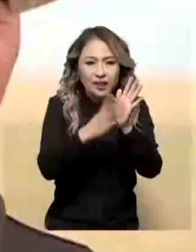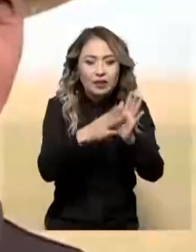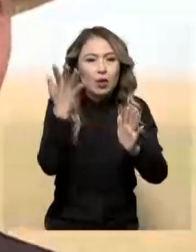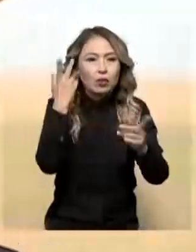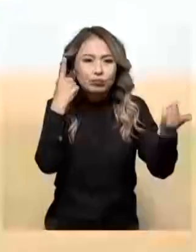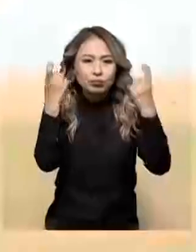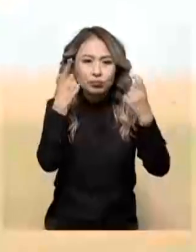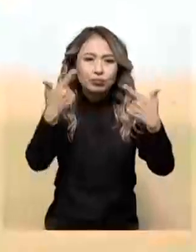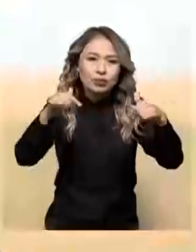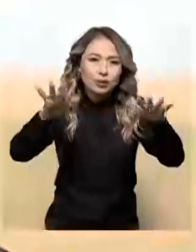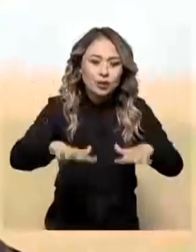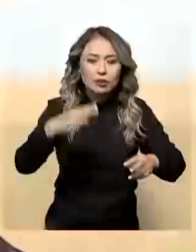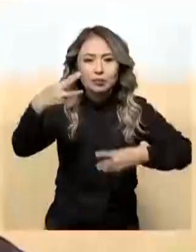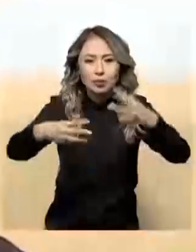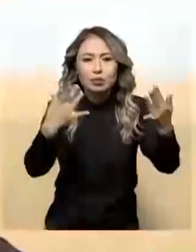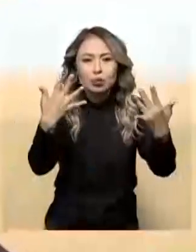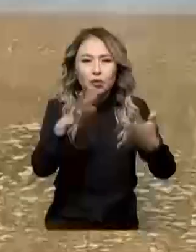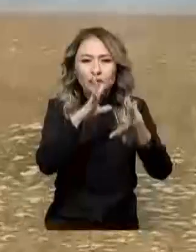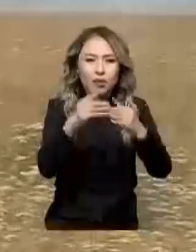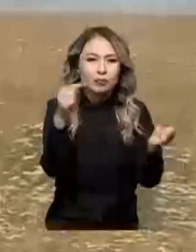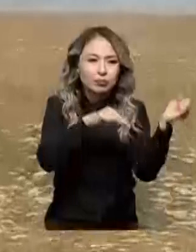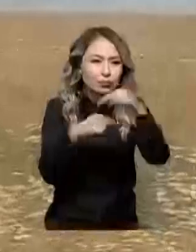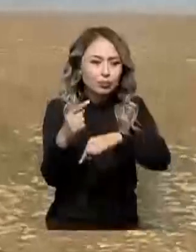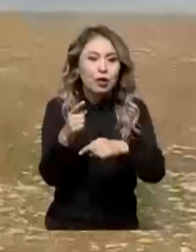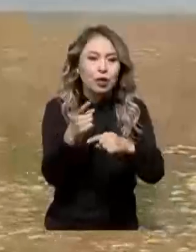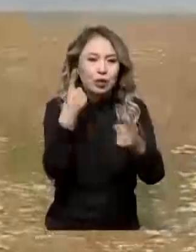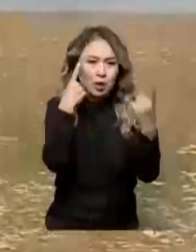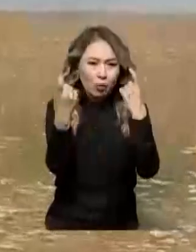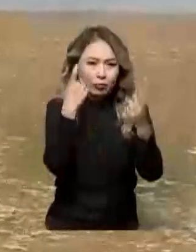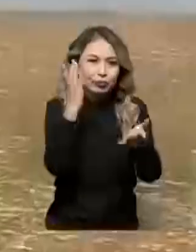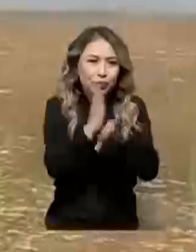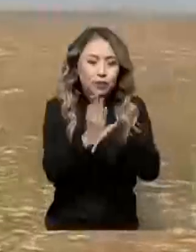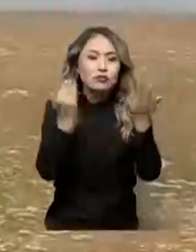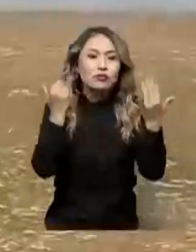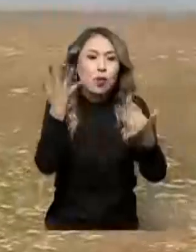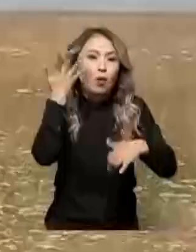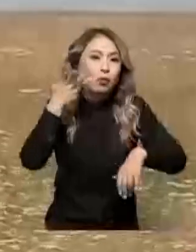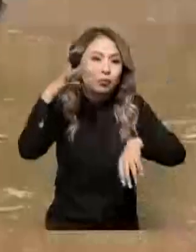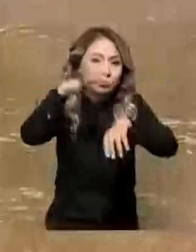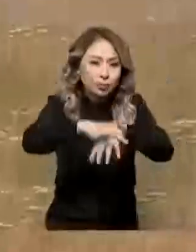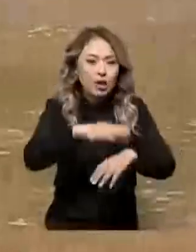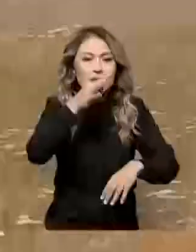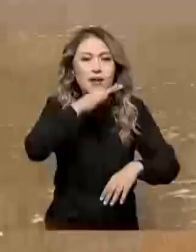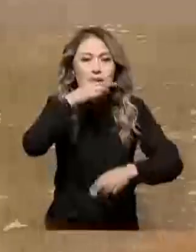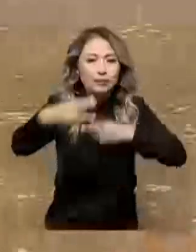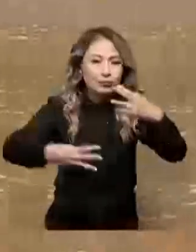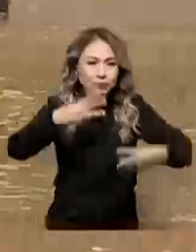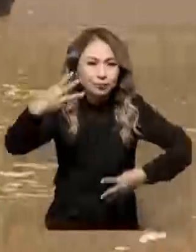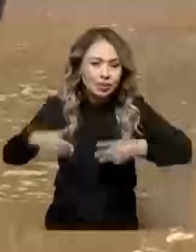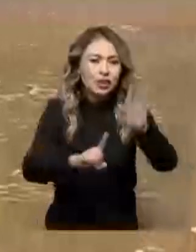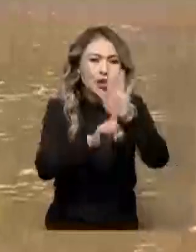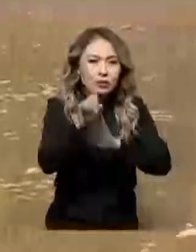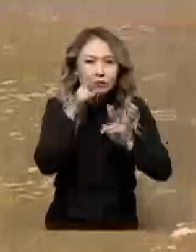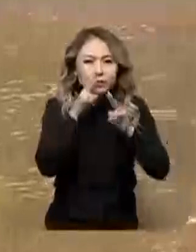қай жерде тапты, қанша улаған, бір-бірімізге айтып отырамыз. Сосын зерттеушілердің анықтаған жерлері бойынша дәрілеушілер жорыққа шығады.